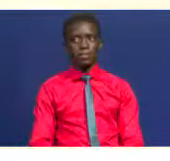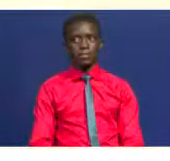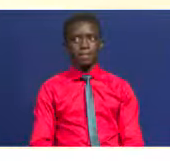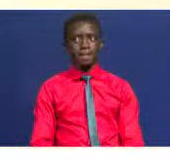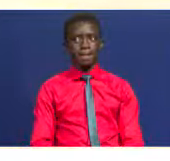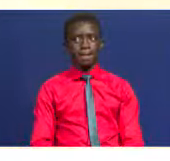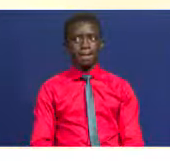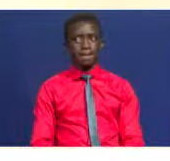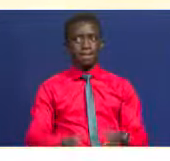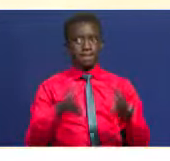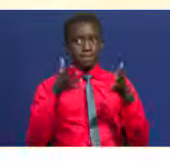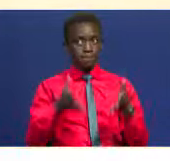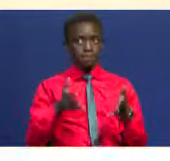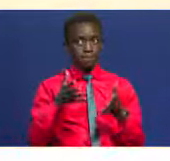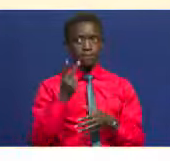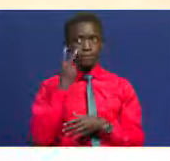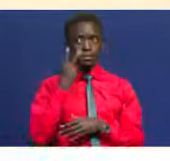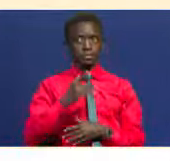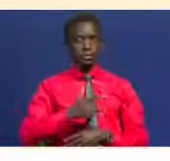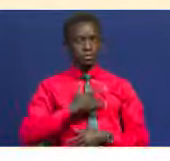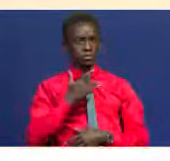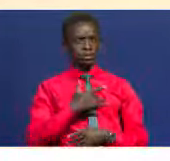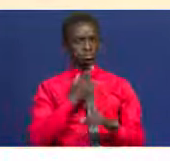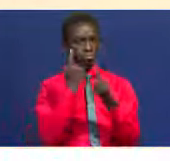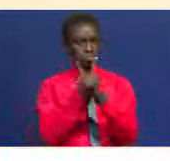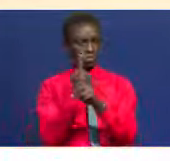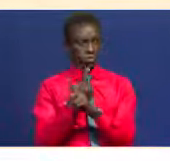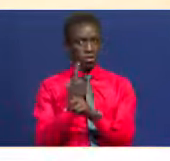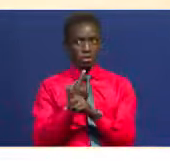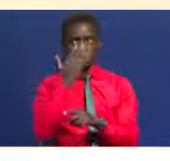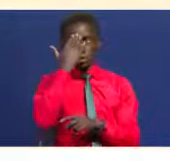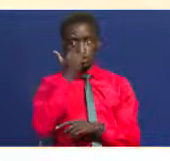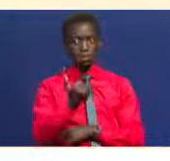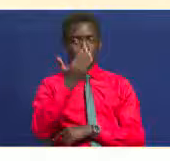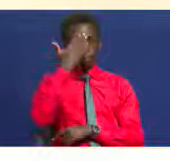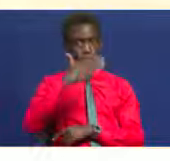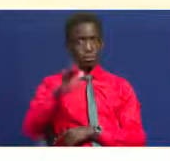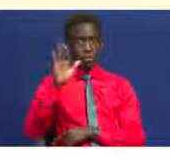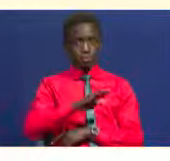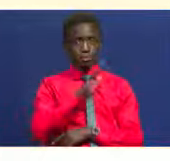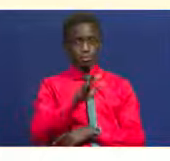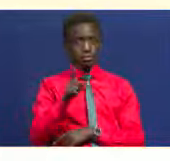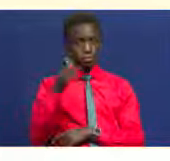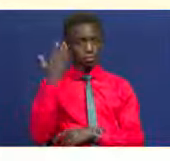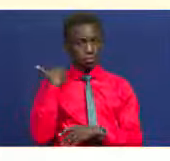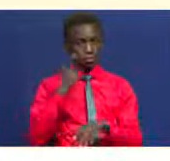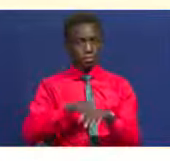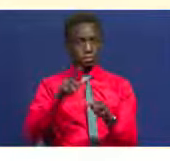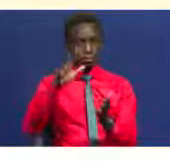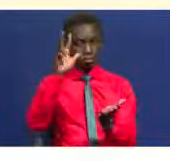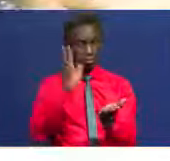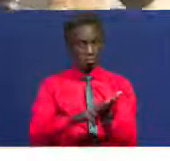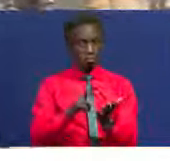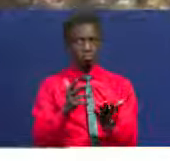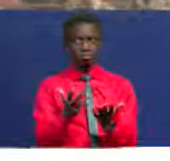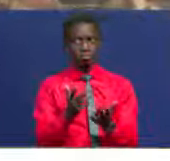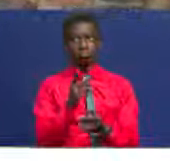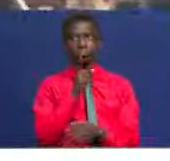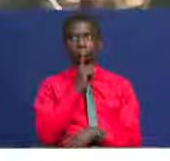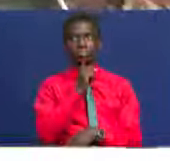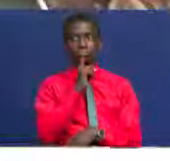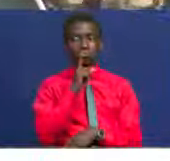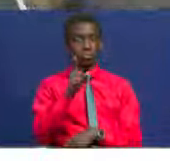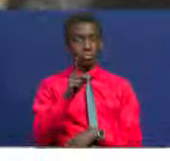Siku ya leo ilishuhudia hisia mseto kufuatia hatua ya bunge la kitaifa kuidhinisha uamuzi wa kupeleka maafisa wa